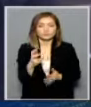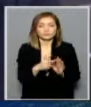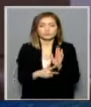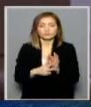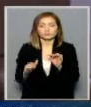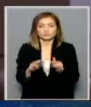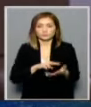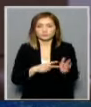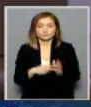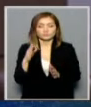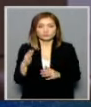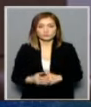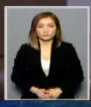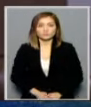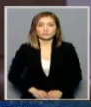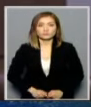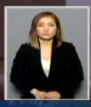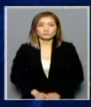580 іс-шара өткізілген.